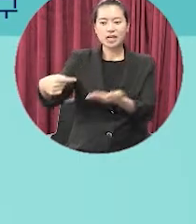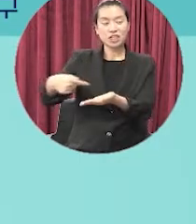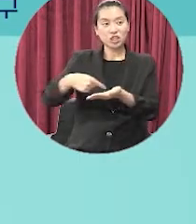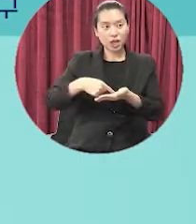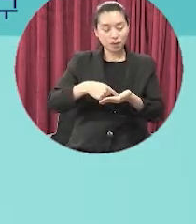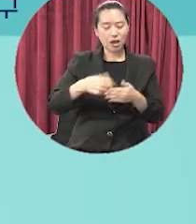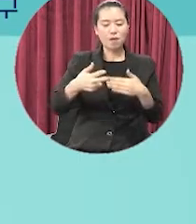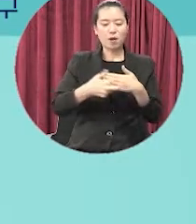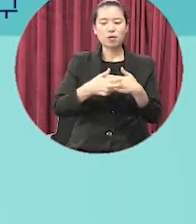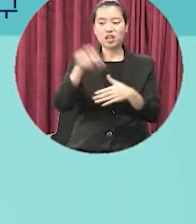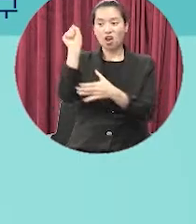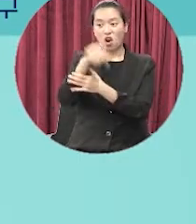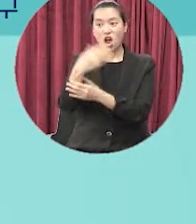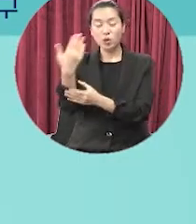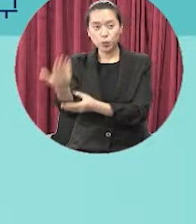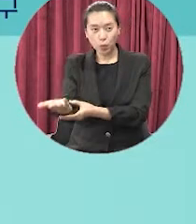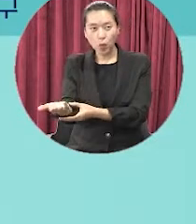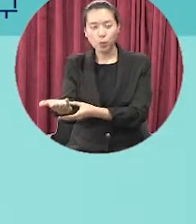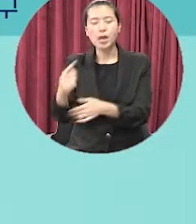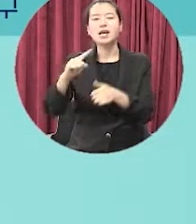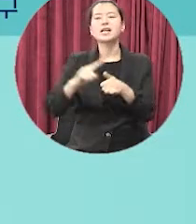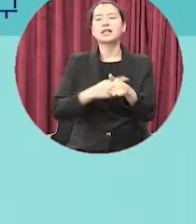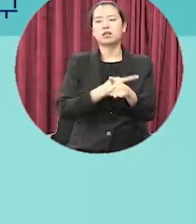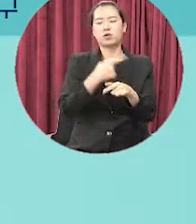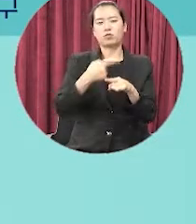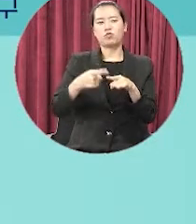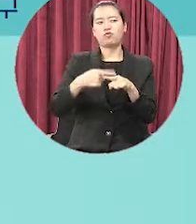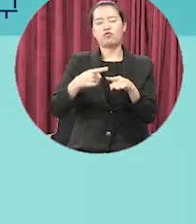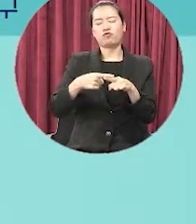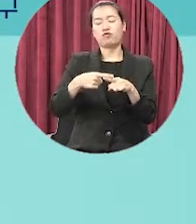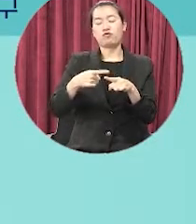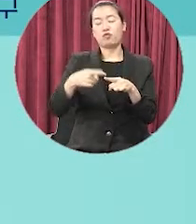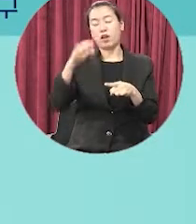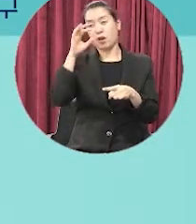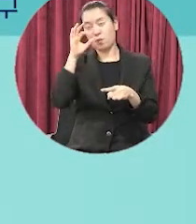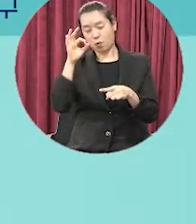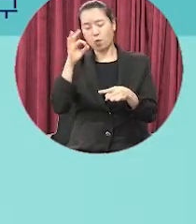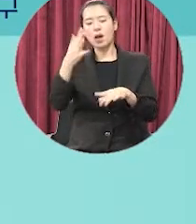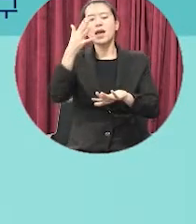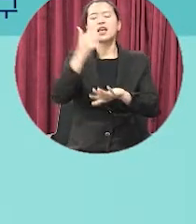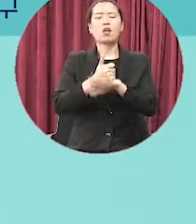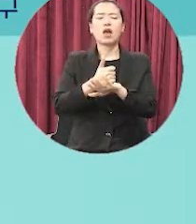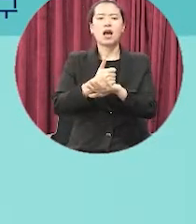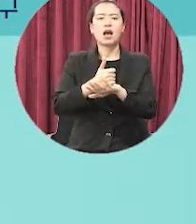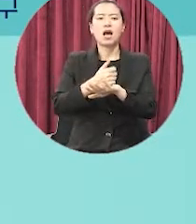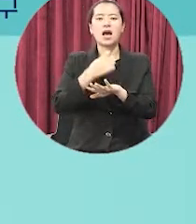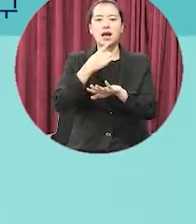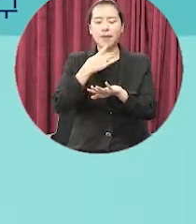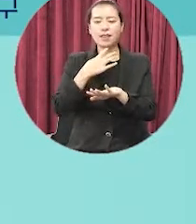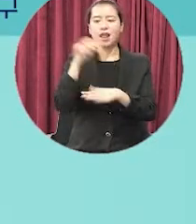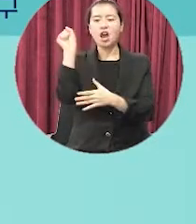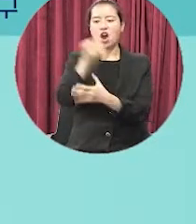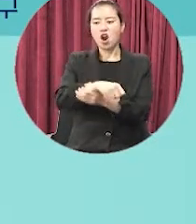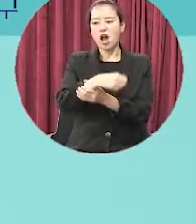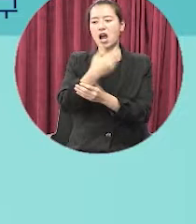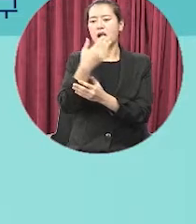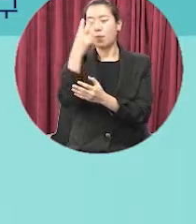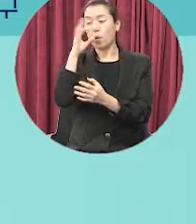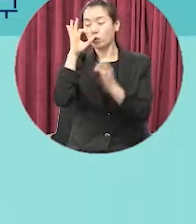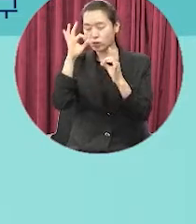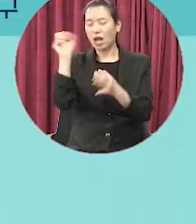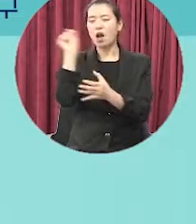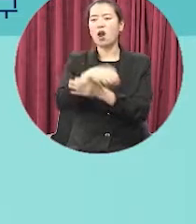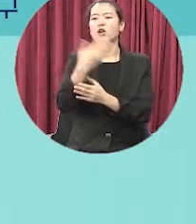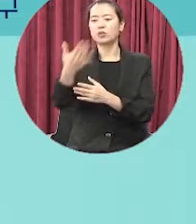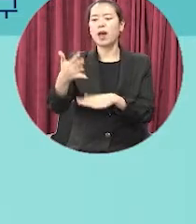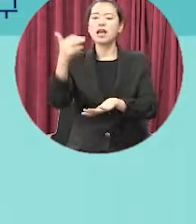접근을 허락하면 차동 분석이 되는거죠 풀 적이 돼서 수석동 통제 결과에 대해서 반출 허락을 하면 분석된